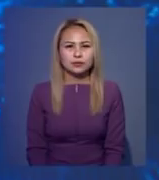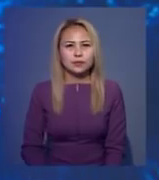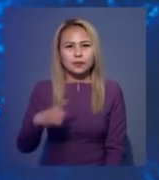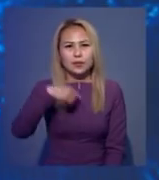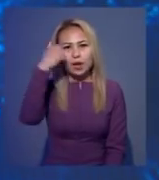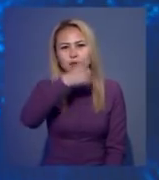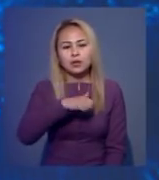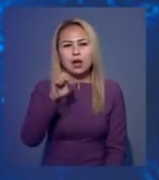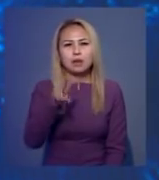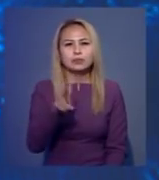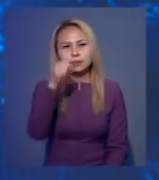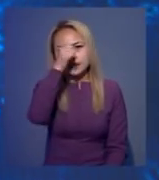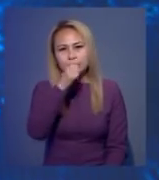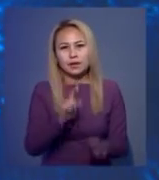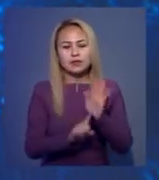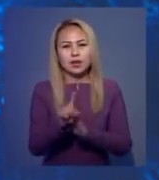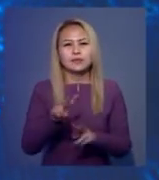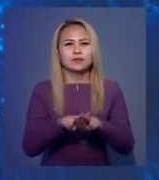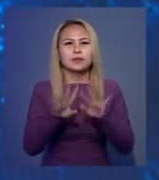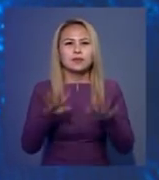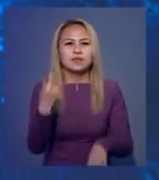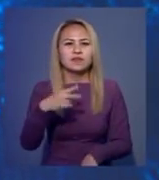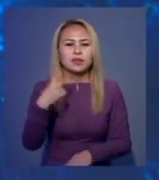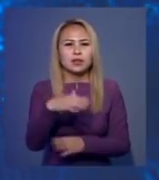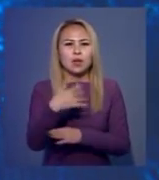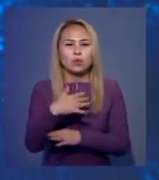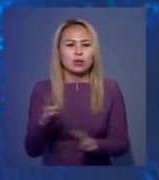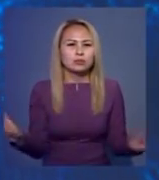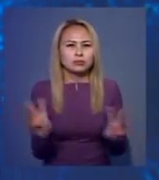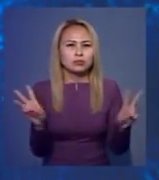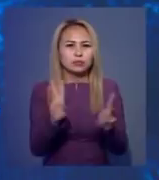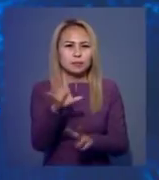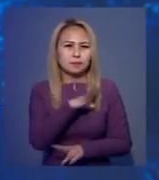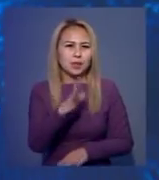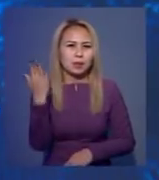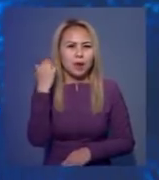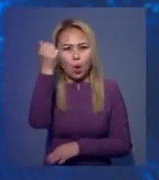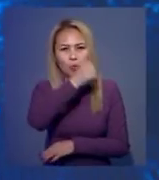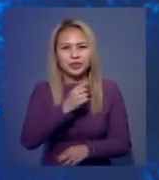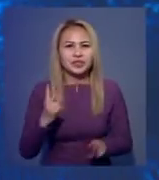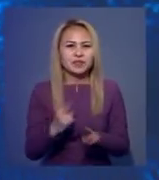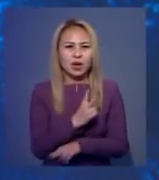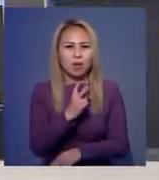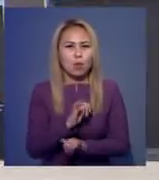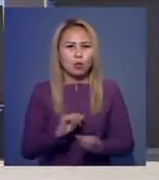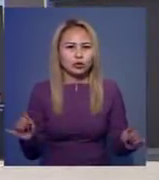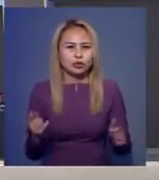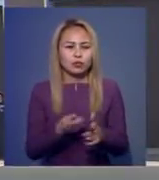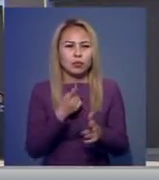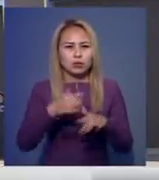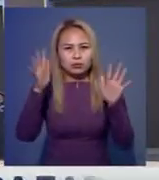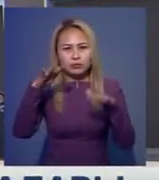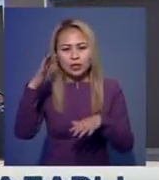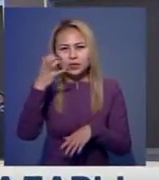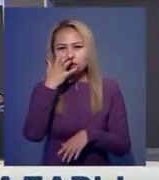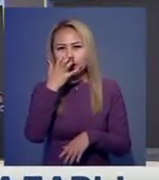Биыл сәуір айынан бері елордада 20-дан астам дала өрті тіркелген. Бұл былтырға қарағанда екесі көп дейді мамандар. Күннің күрт